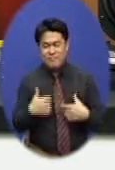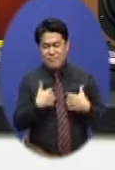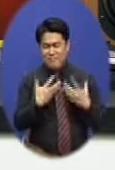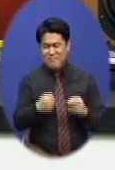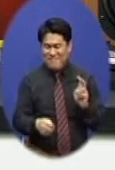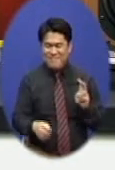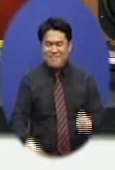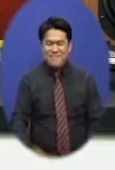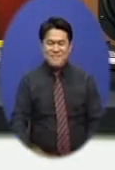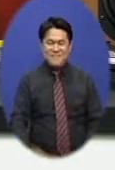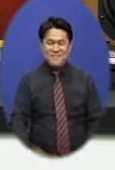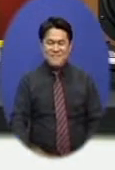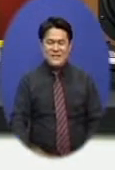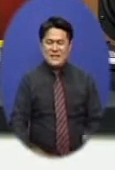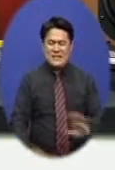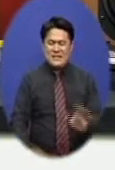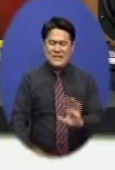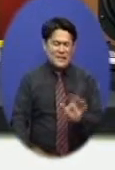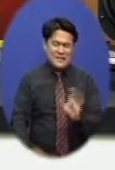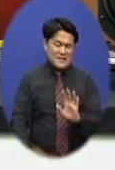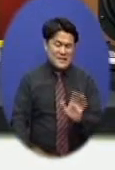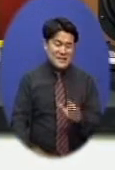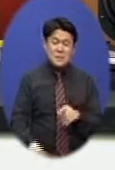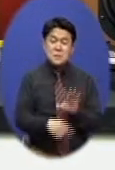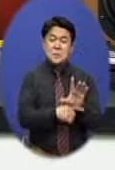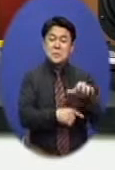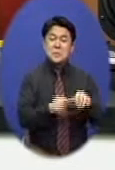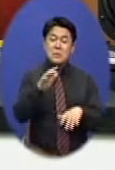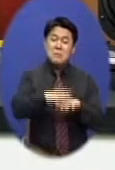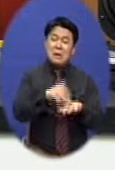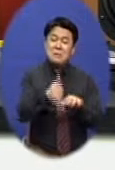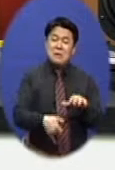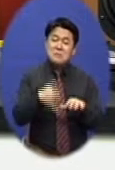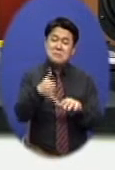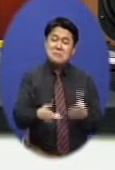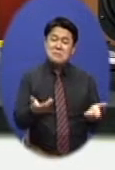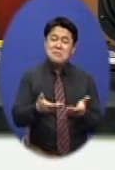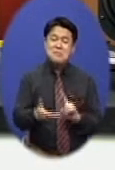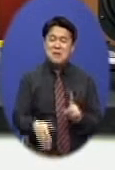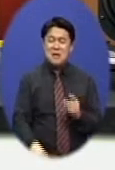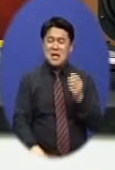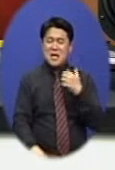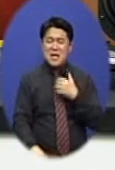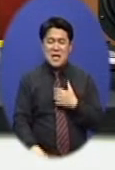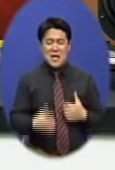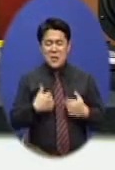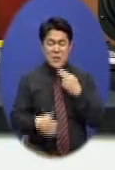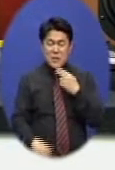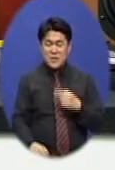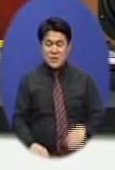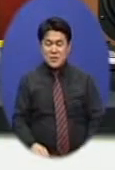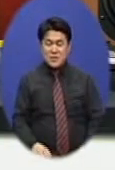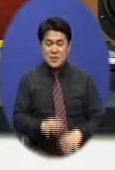많이 있으시겠어요? 근데 그렇지도 않아요. 시골에서 농사짓고 하고 네. 하다 보니까 여기